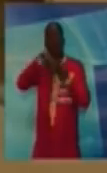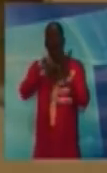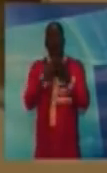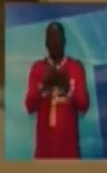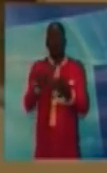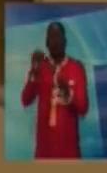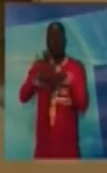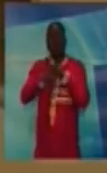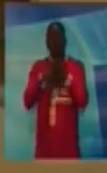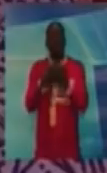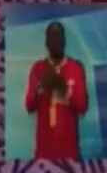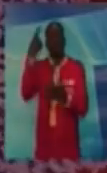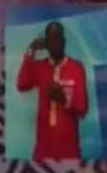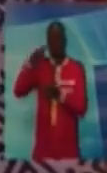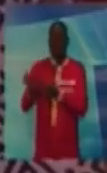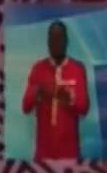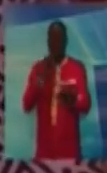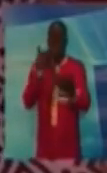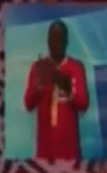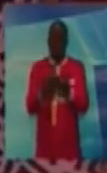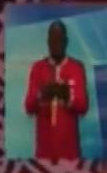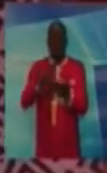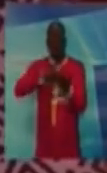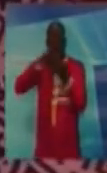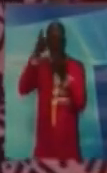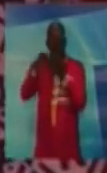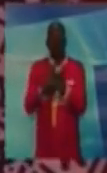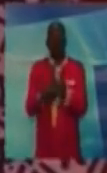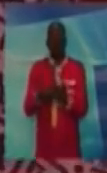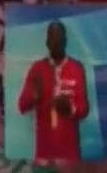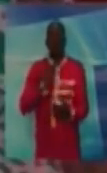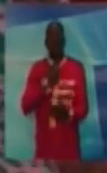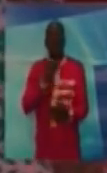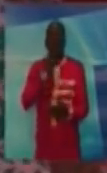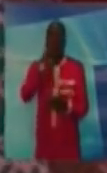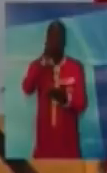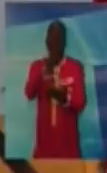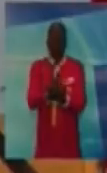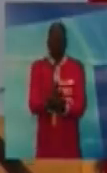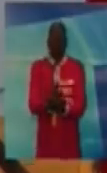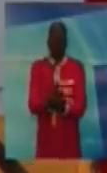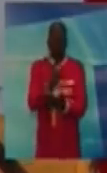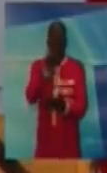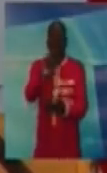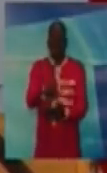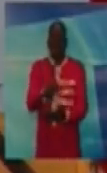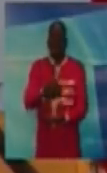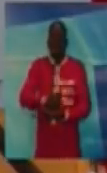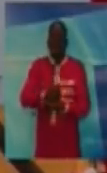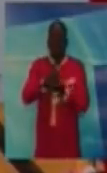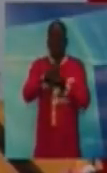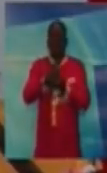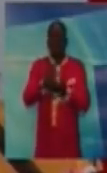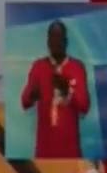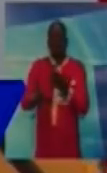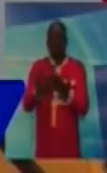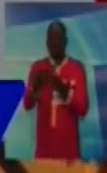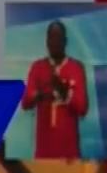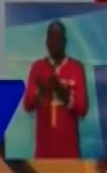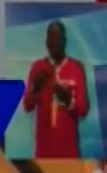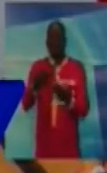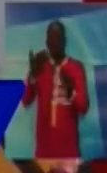ou presque tout pour mener à bien leur projet. Nous sommes convaincus que cet appui facilitera